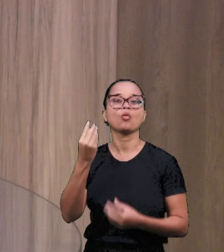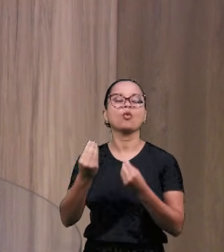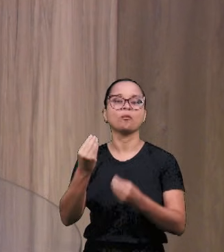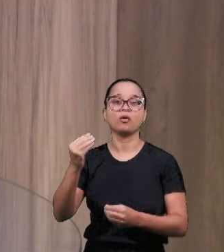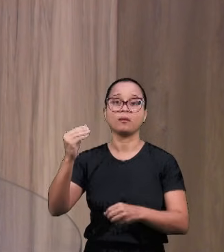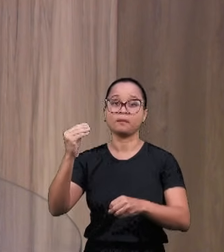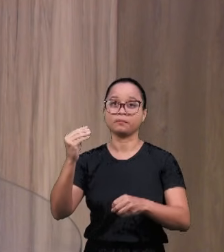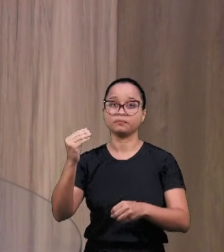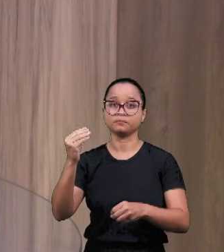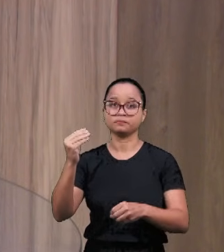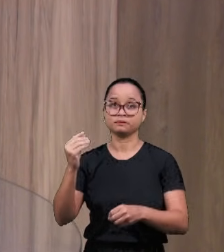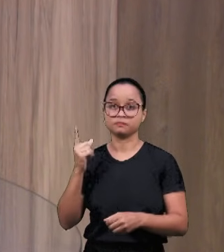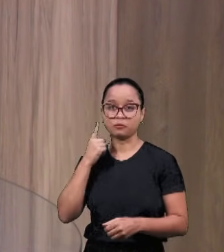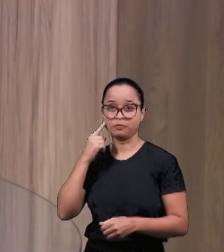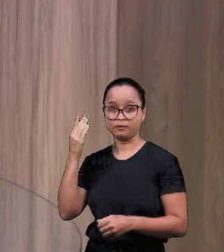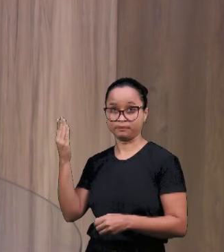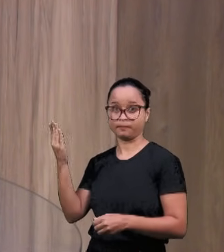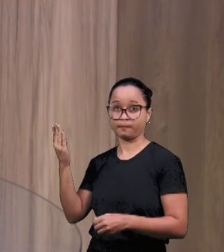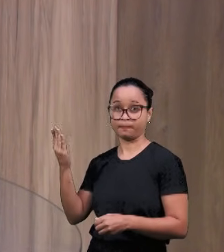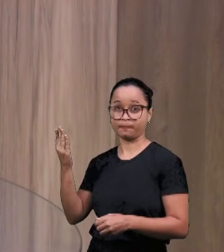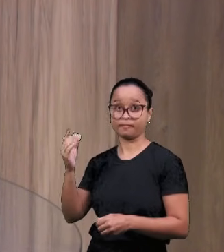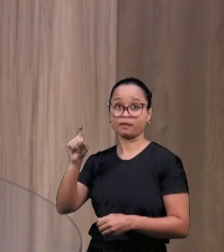voir.